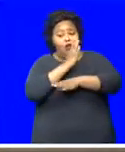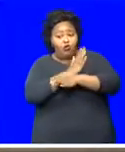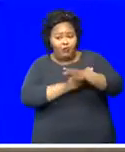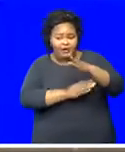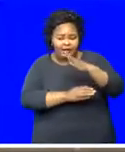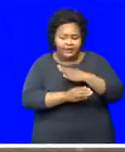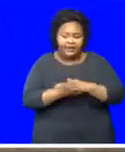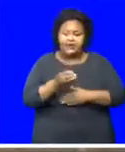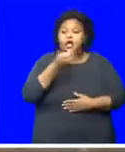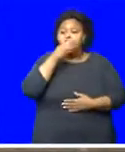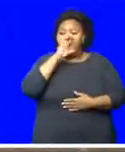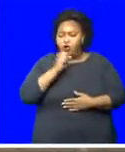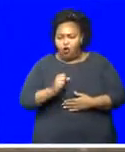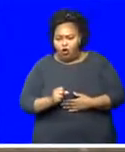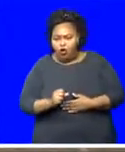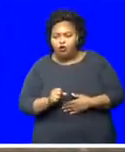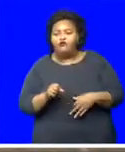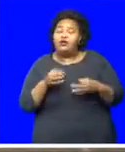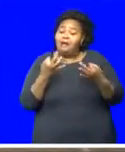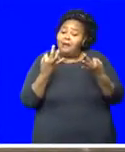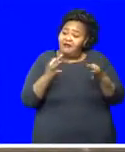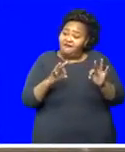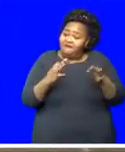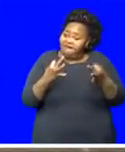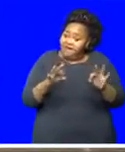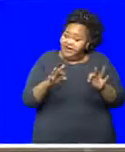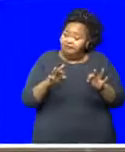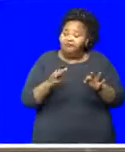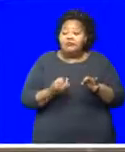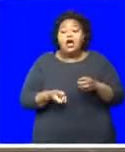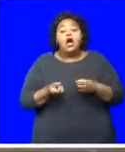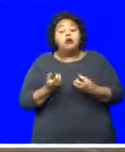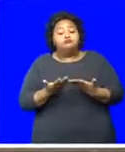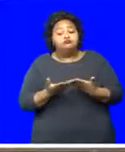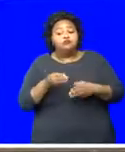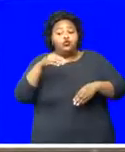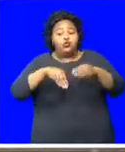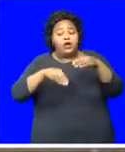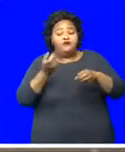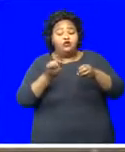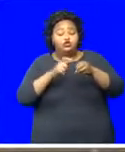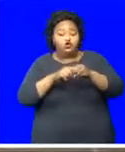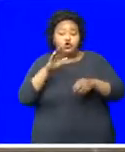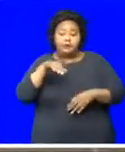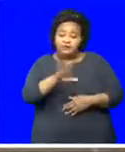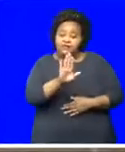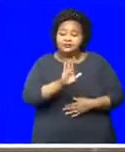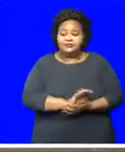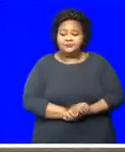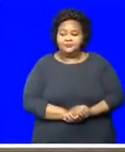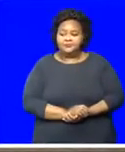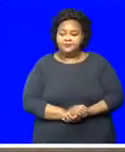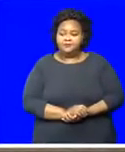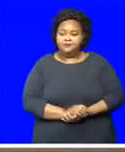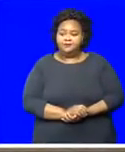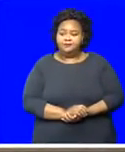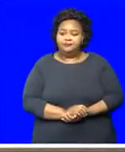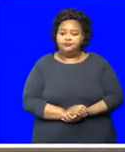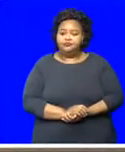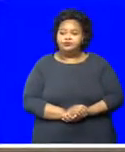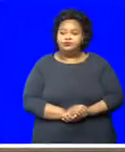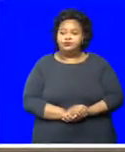elderly tonke letinto tikahle yini and so far because also sake sayenda a report in the